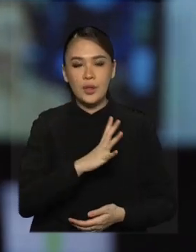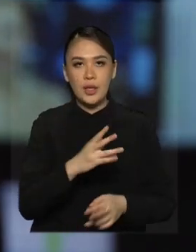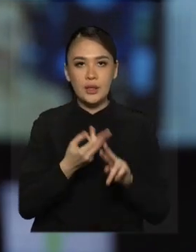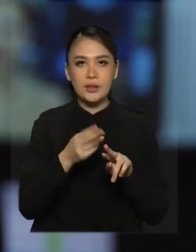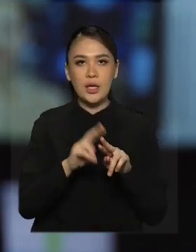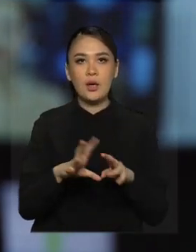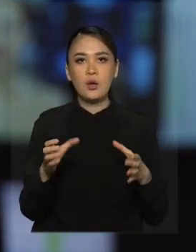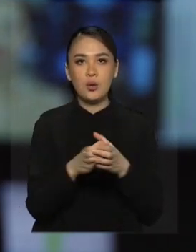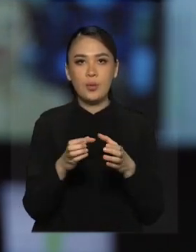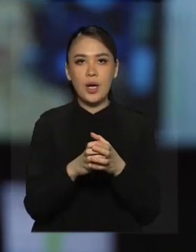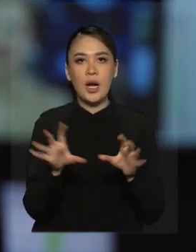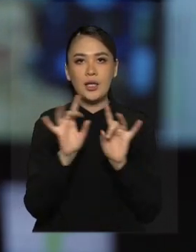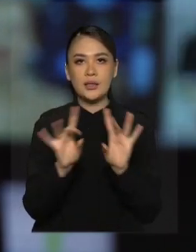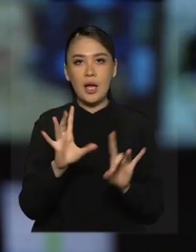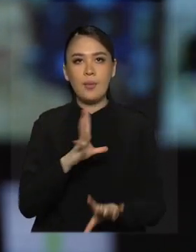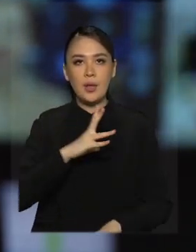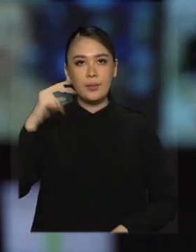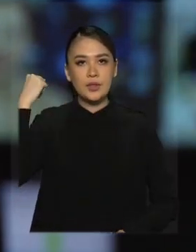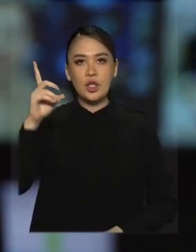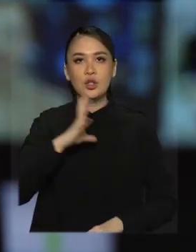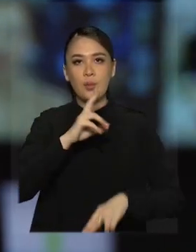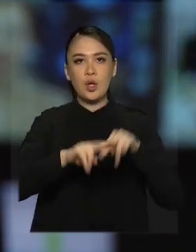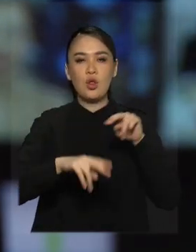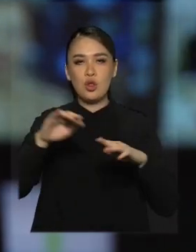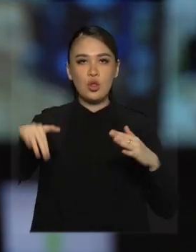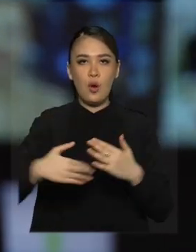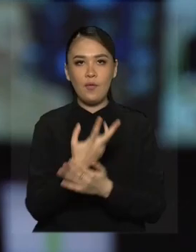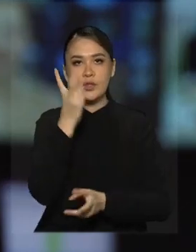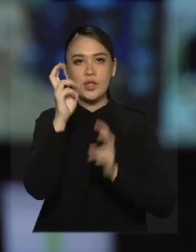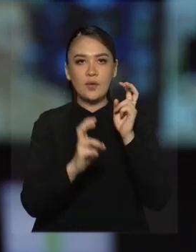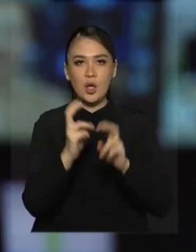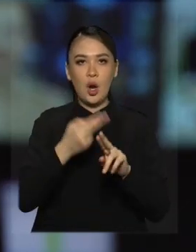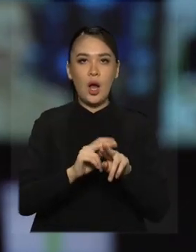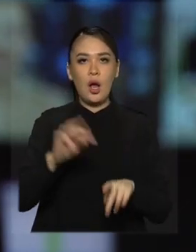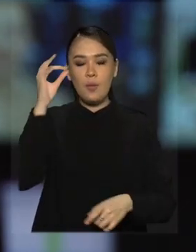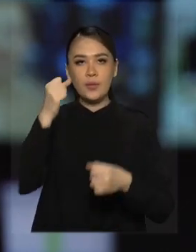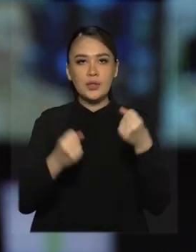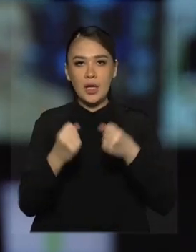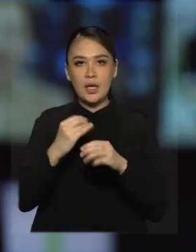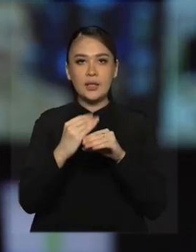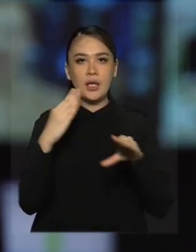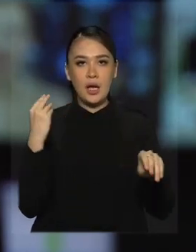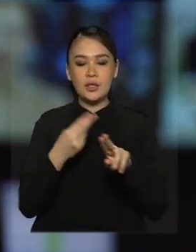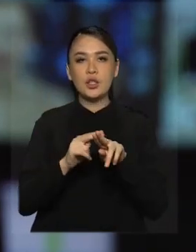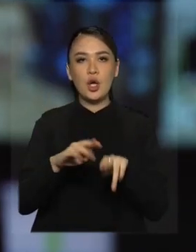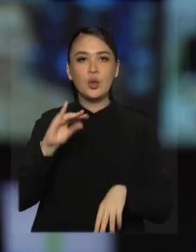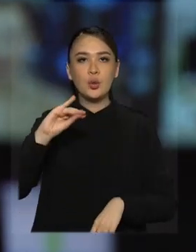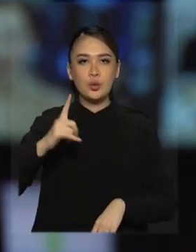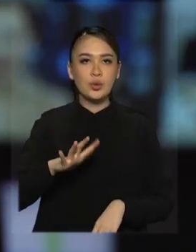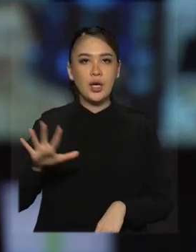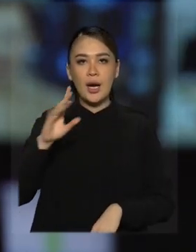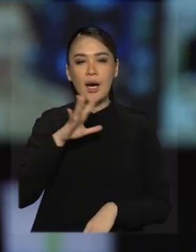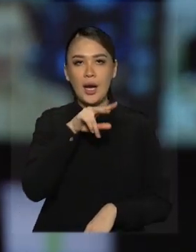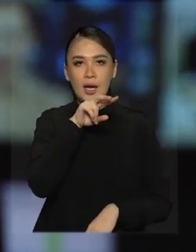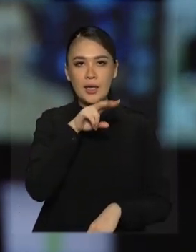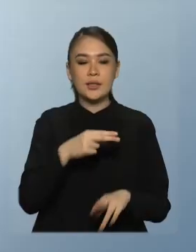компании рассказал президенту о ходе строительства нового завода по производству автомобилей совместно с южнокорейским